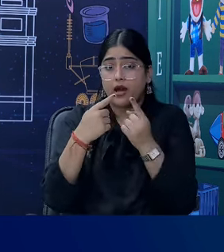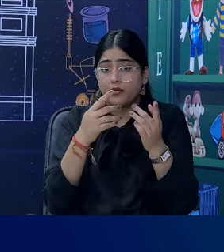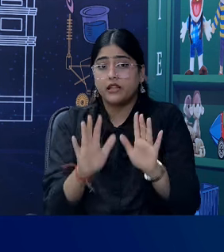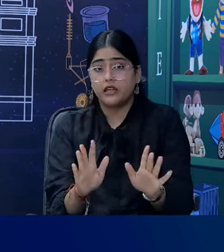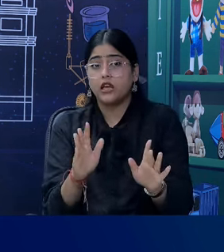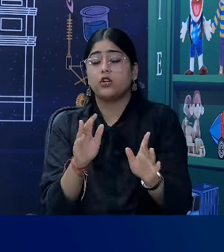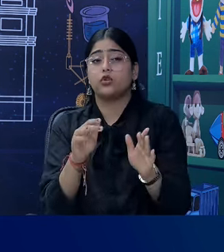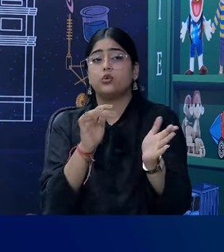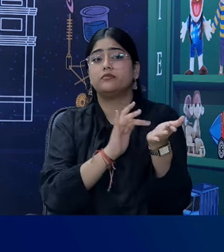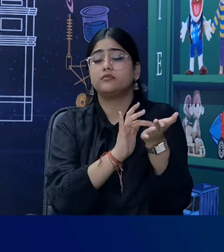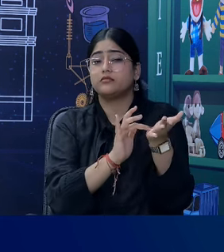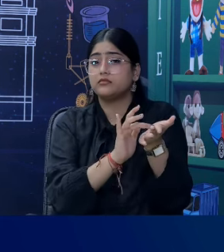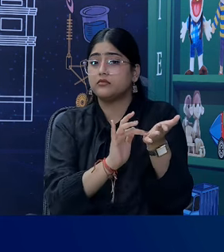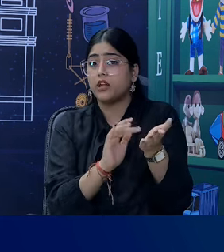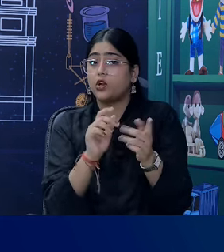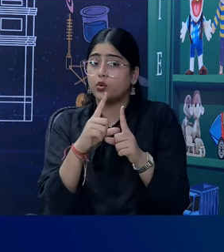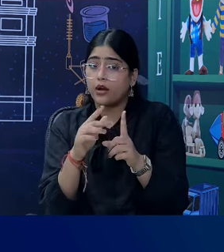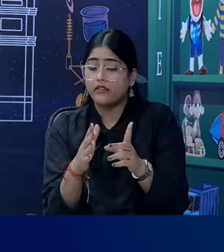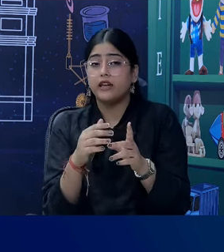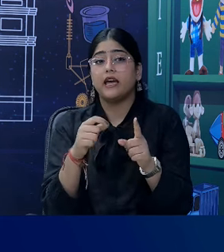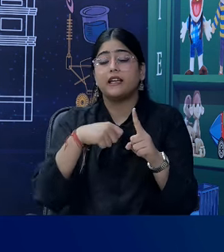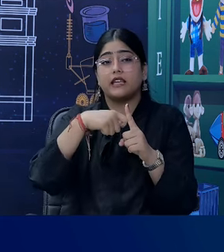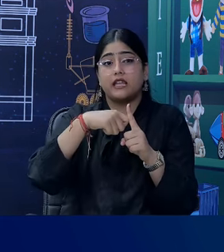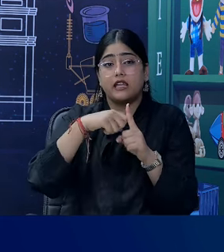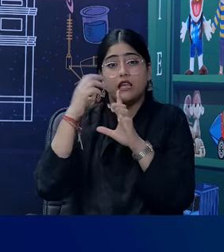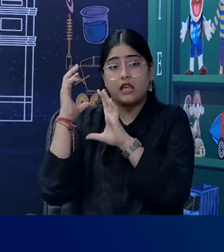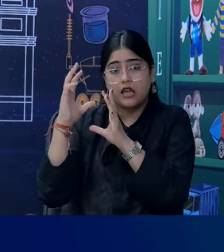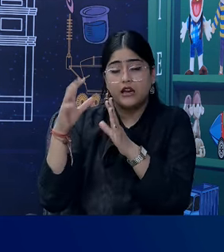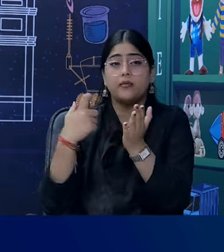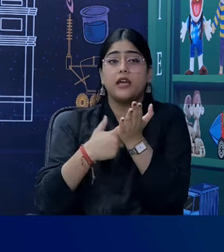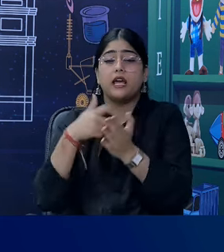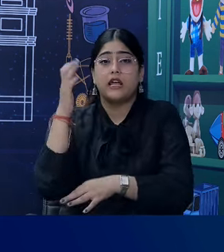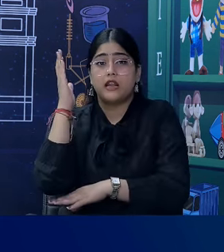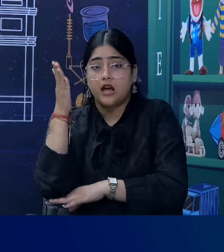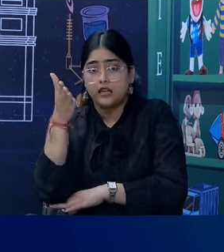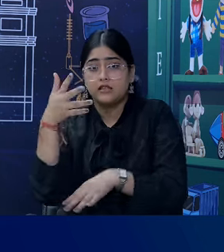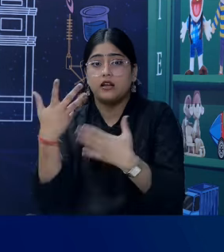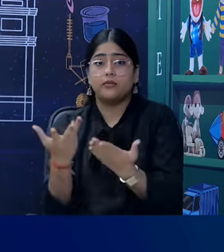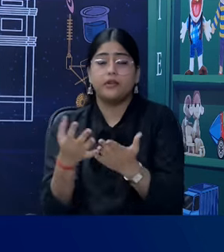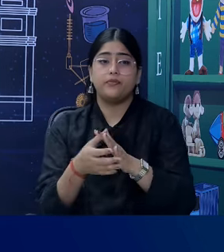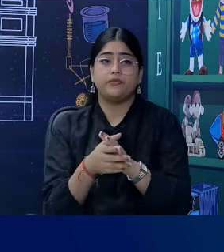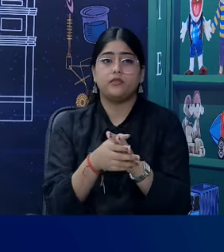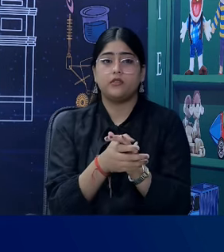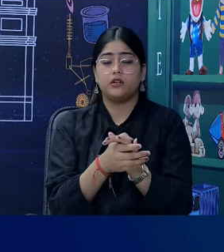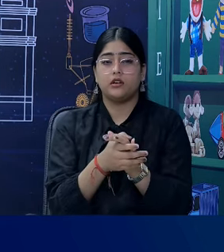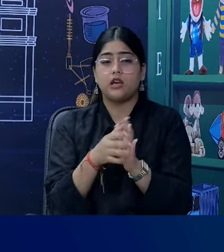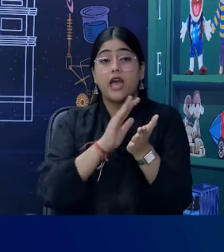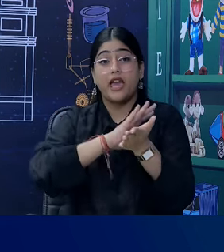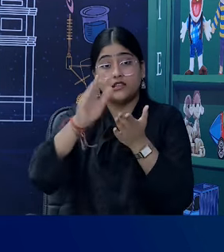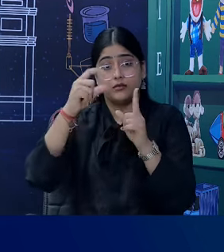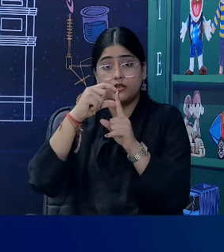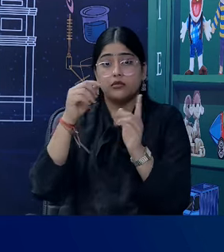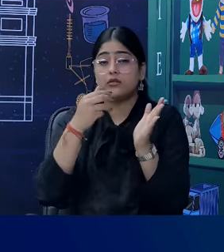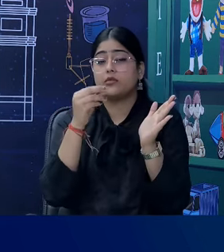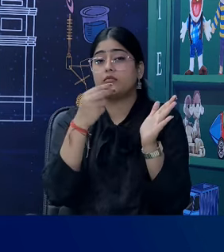में प्लस इंडिकेटर लगाया देखिए केरल में लगाया है ठीक है फिर ये राजस्थान लगा हिमाचल प्रदेश में लगा रखा